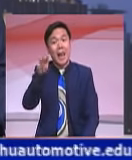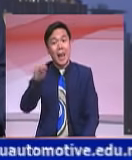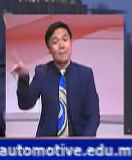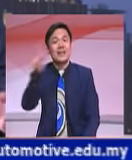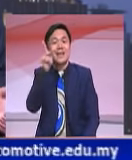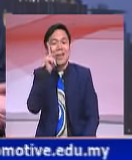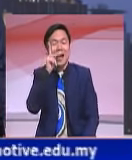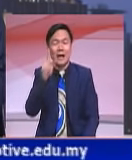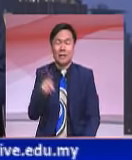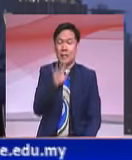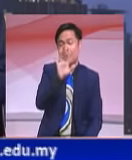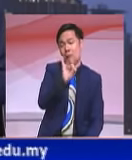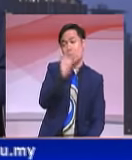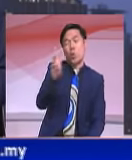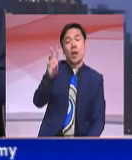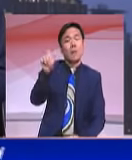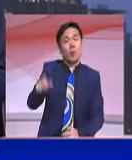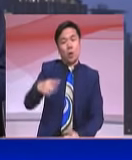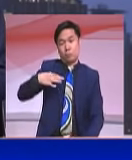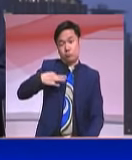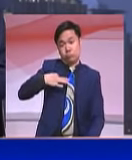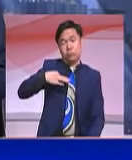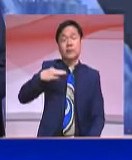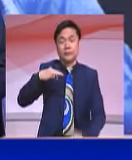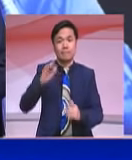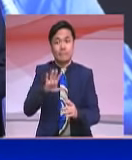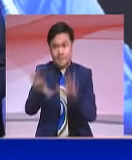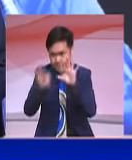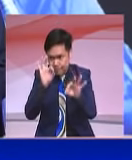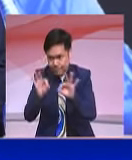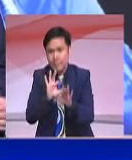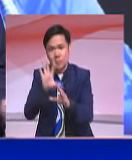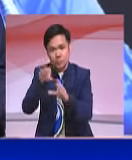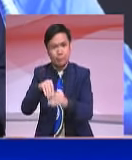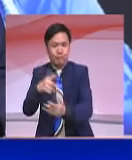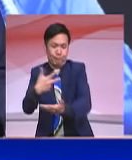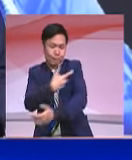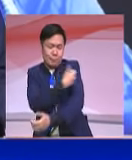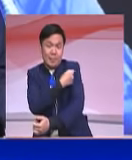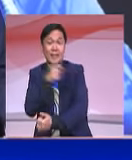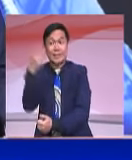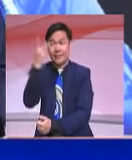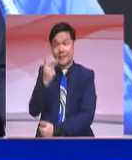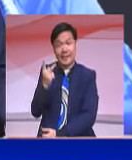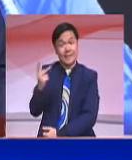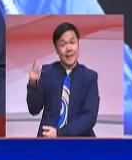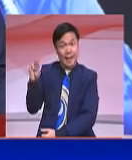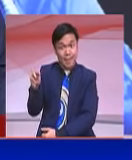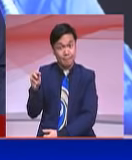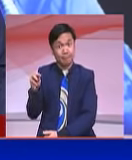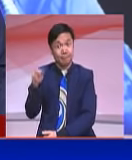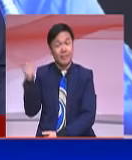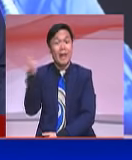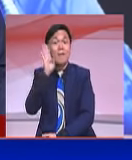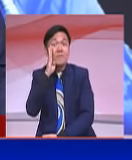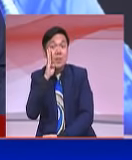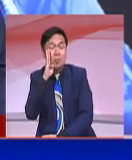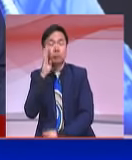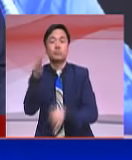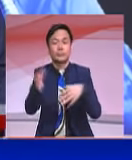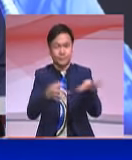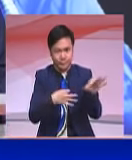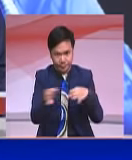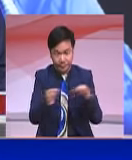62 individu sihat telah dipilih menjadi sukarelawan. Kementerian Kesihatan KKM dalam kenyataan menerusi laman Facebooknya